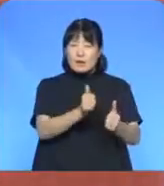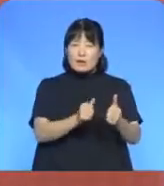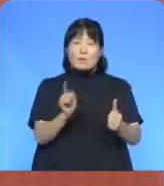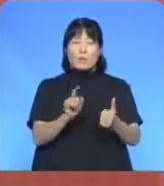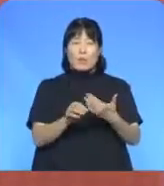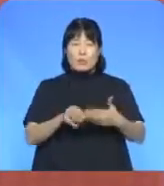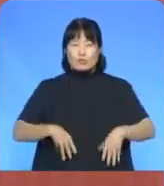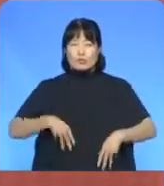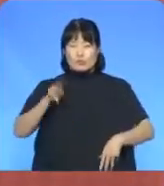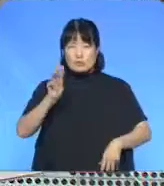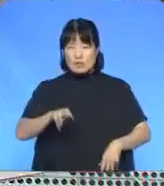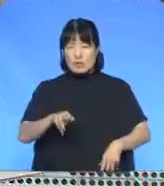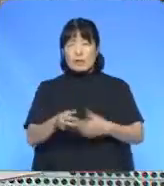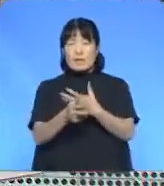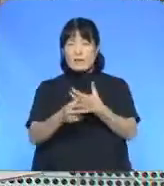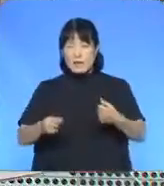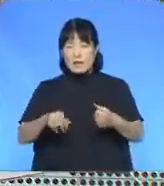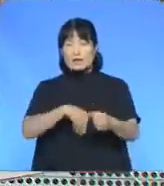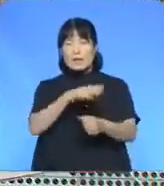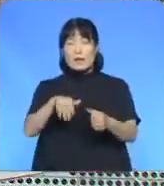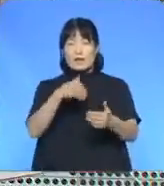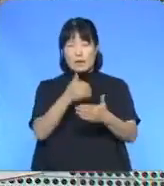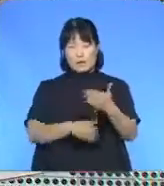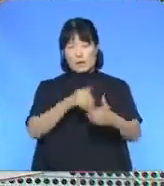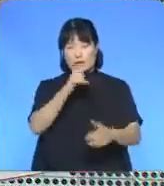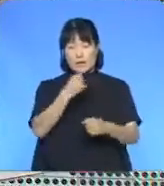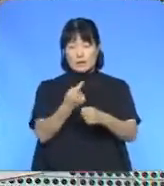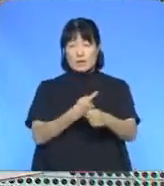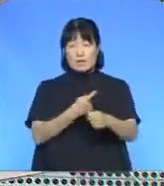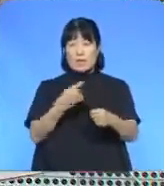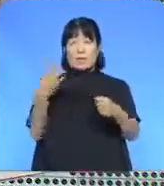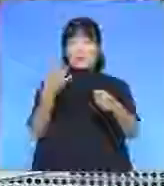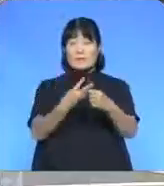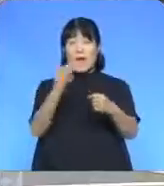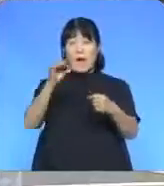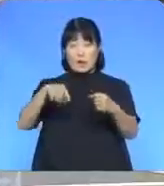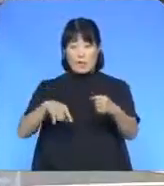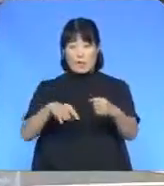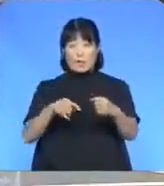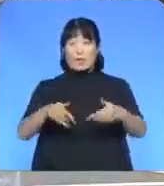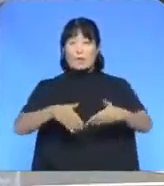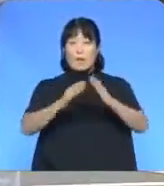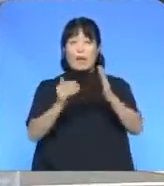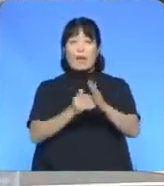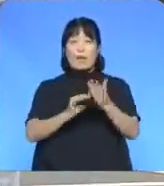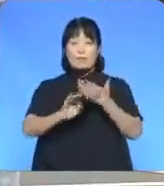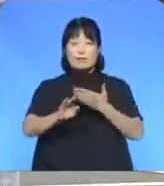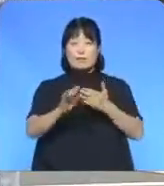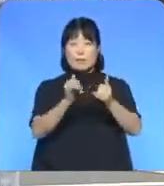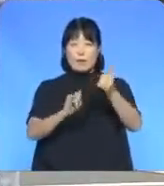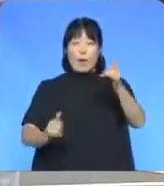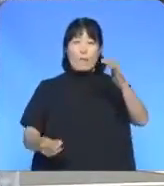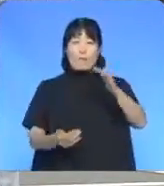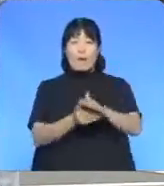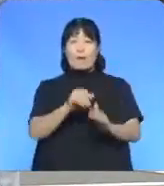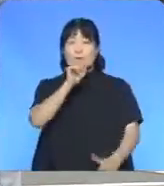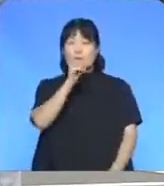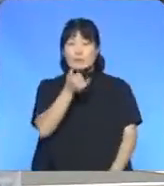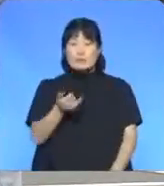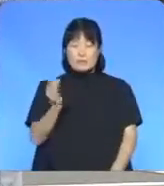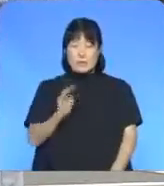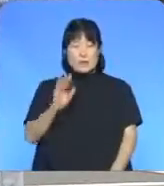경기를 해야 한다는 입장입니다. 지난 시즌 리그 4위라는 창단 이후 최고 성적을 거뒀지만 최근 부진에 빠진